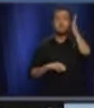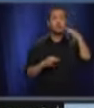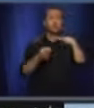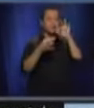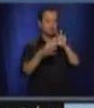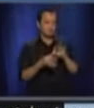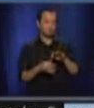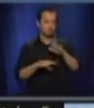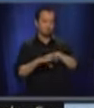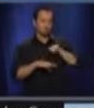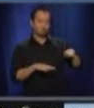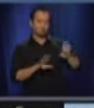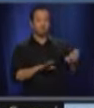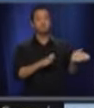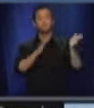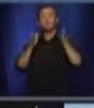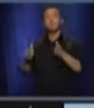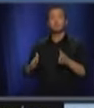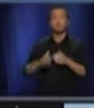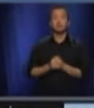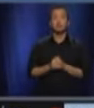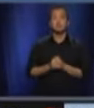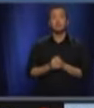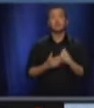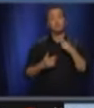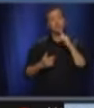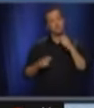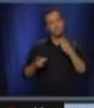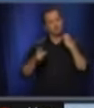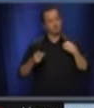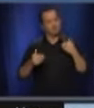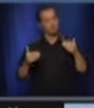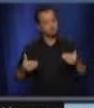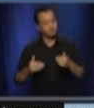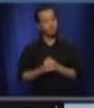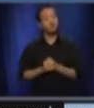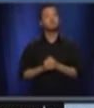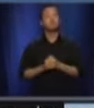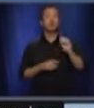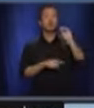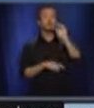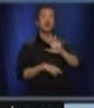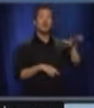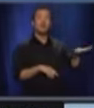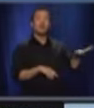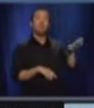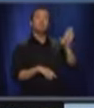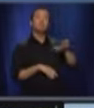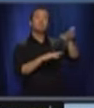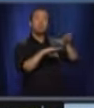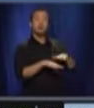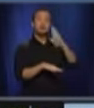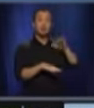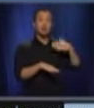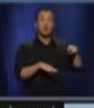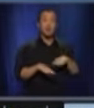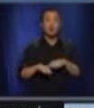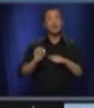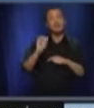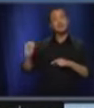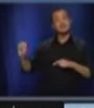le détail, parce que peut-être aller un petit peu vite. Bon, l'Outaouais, le Bas-Saint-Laurent, l'Estrie,